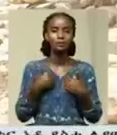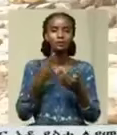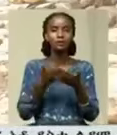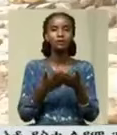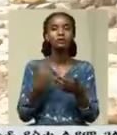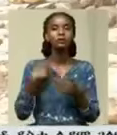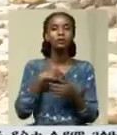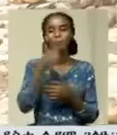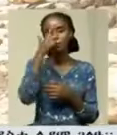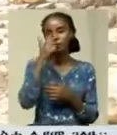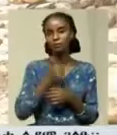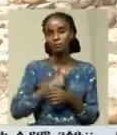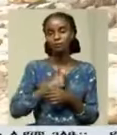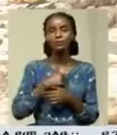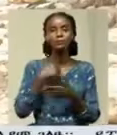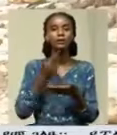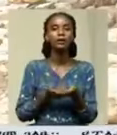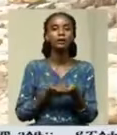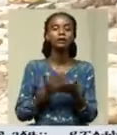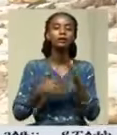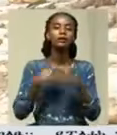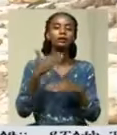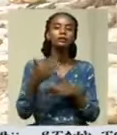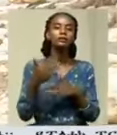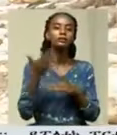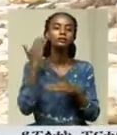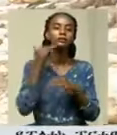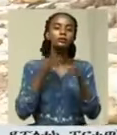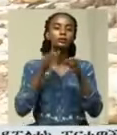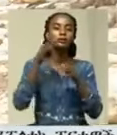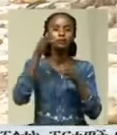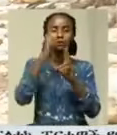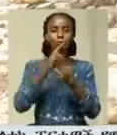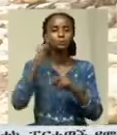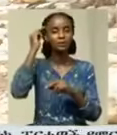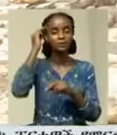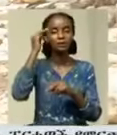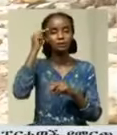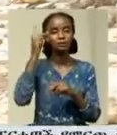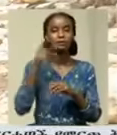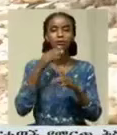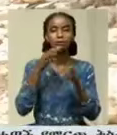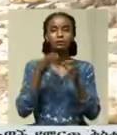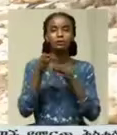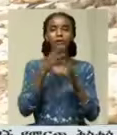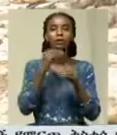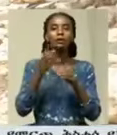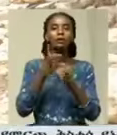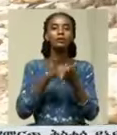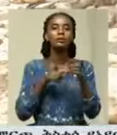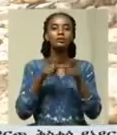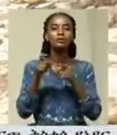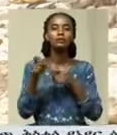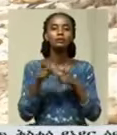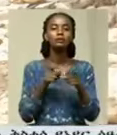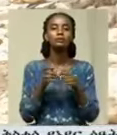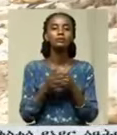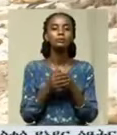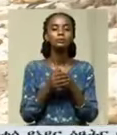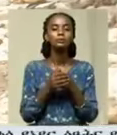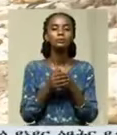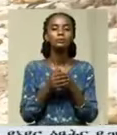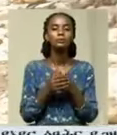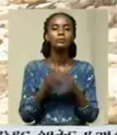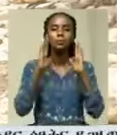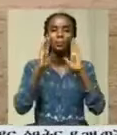እኛም እናምናለን። ስለዚህ በቀጣይም ቅደም ክቡር ፕሬዚደንታችን እንዳስቀመጡት ከተማ አስተዳደሩ አቅሙ በሚፈቅደው ሁኔታ ትኩረት ሰጥቶ